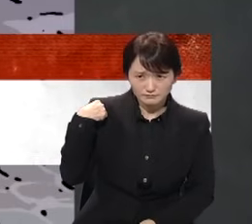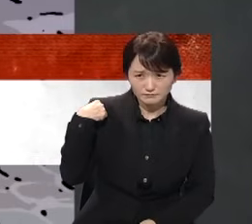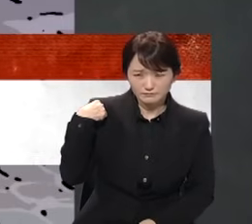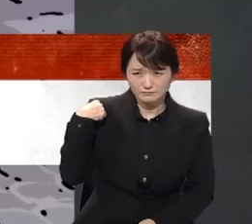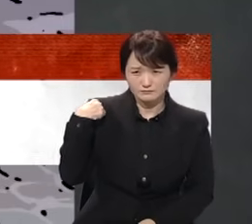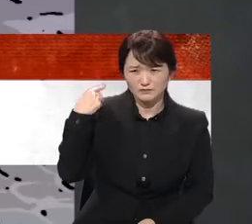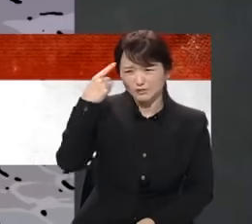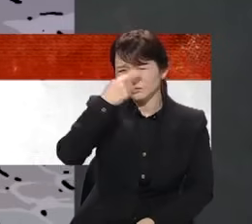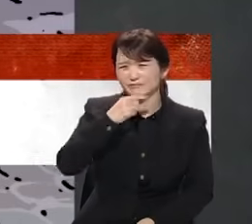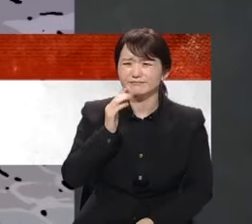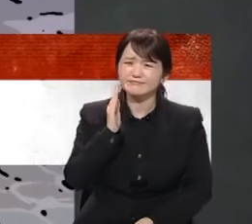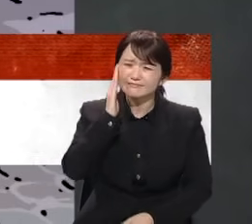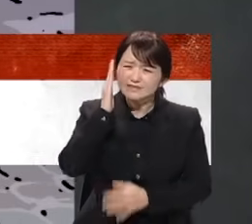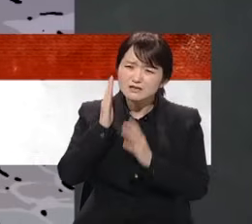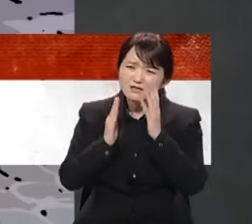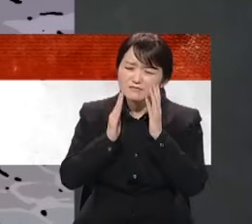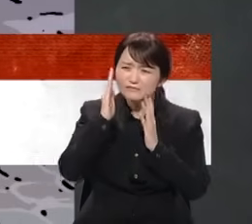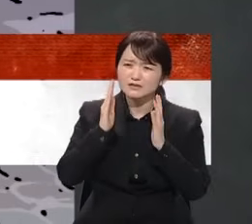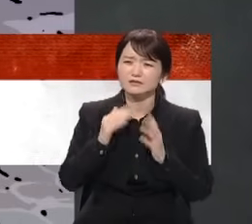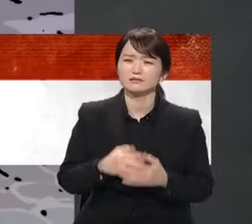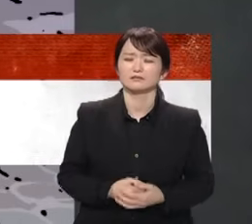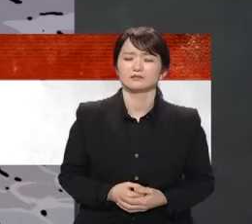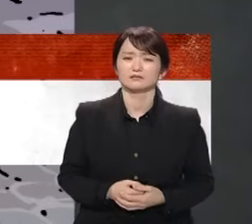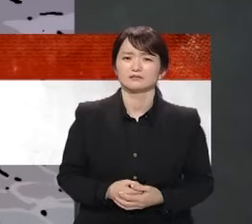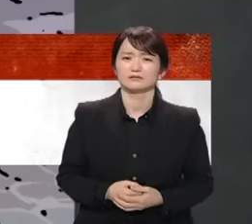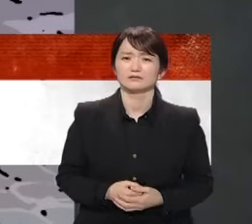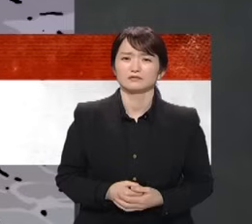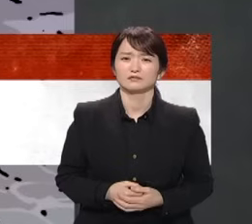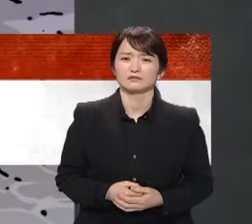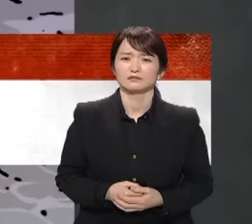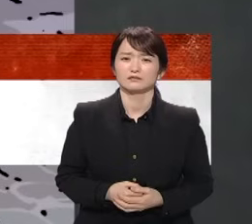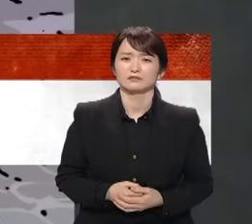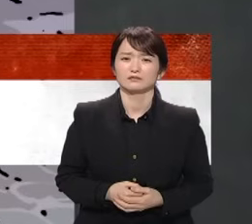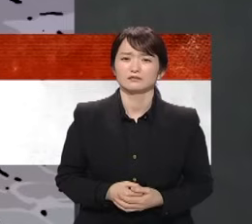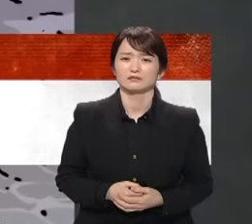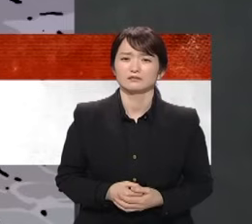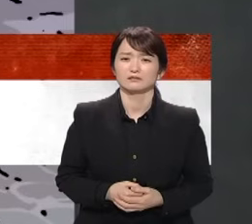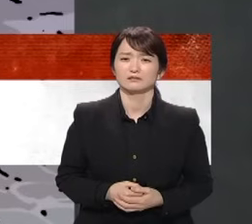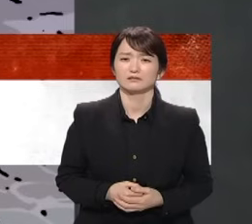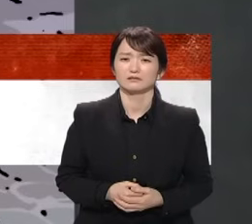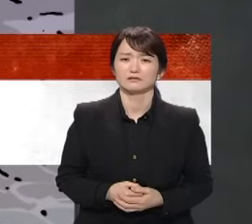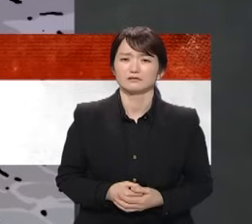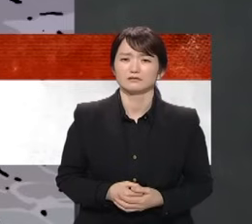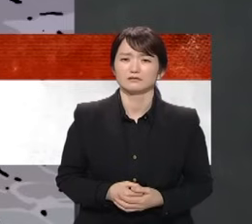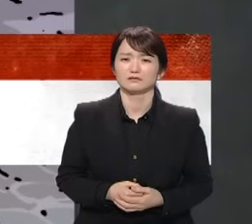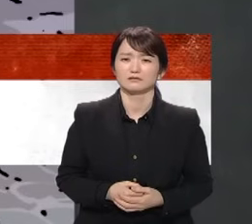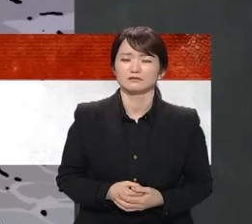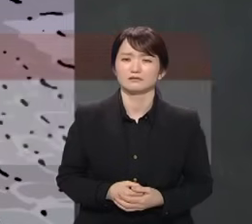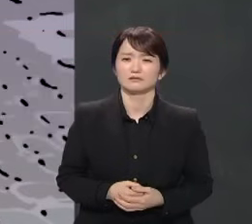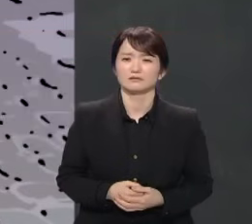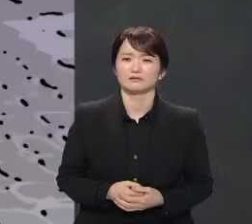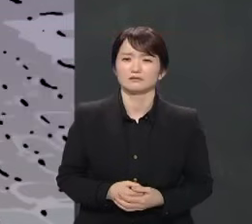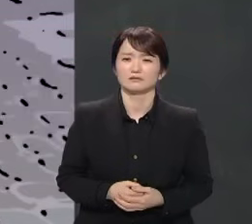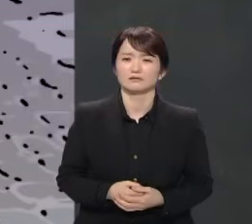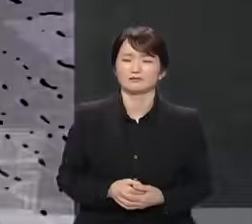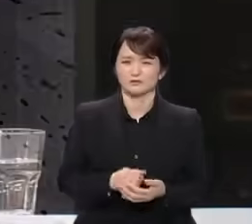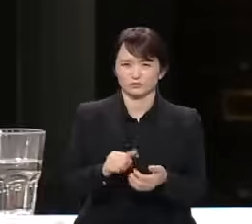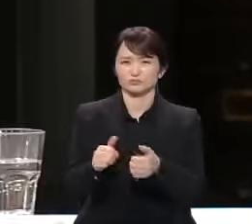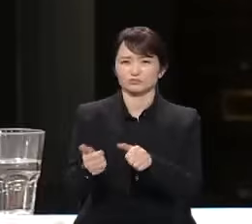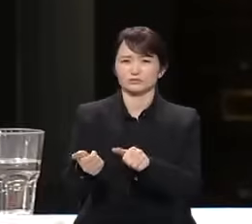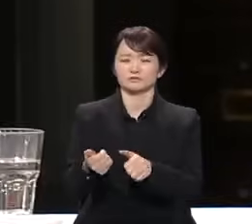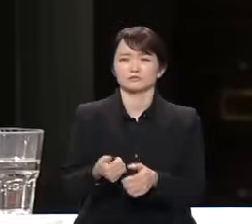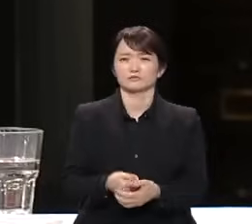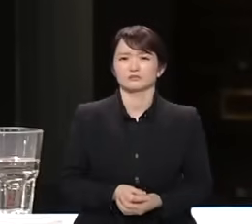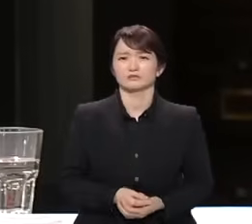어깨 있는 데까지 완전 다 멍이었어요. 시퍼렇게. 예, 그러고 이제 좋더라고요.